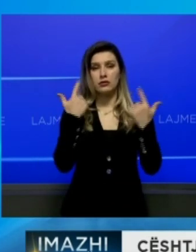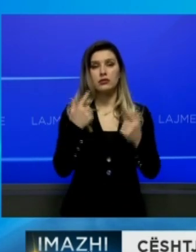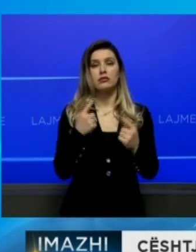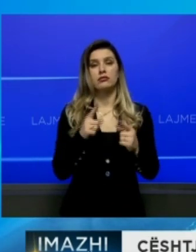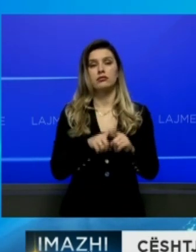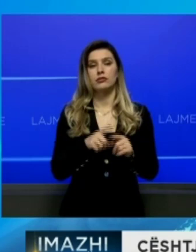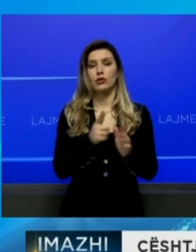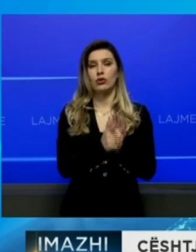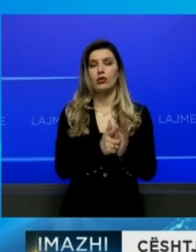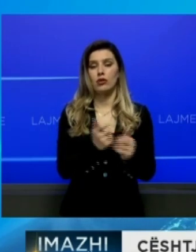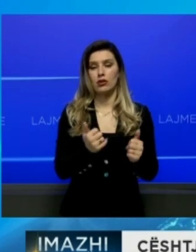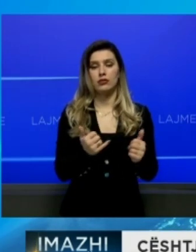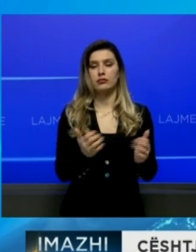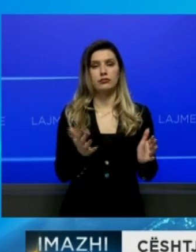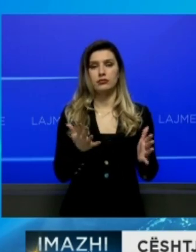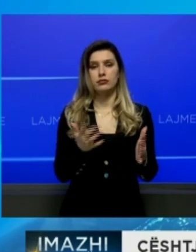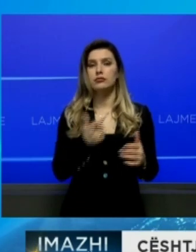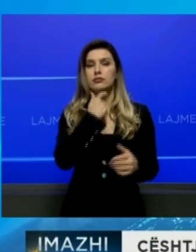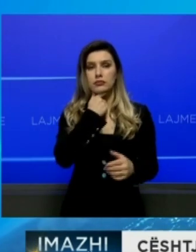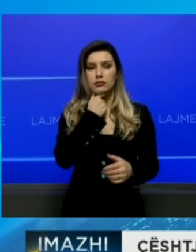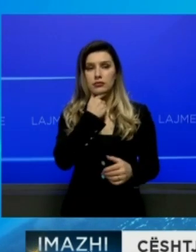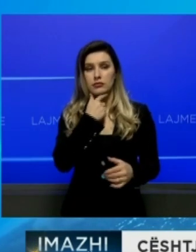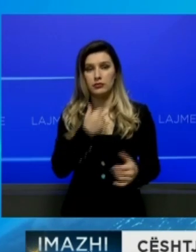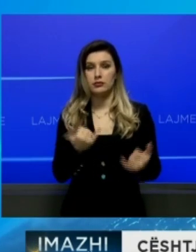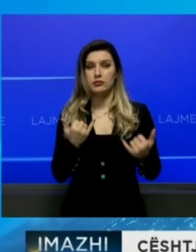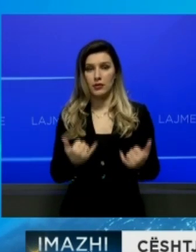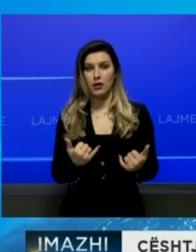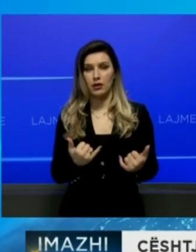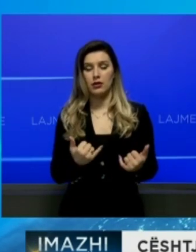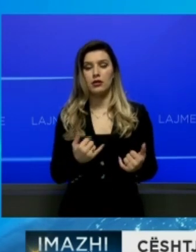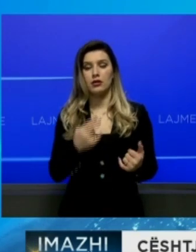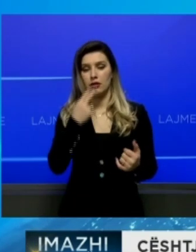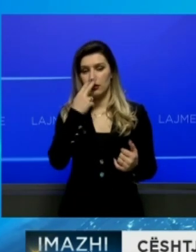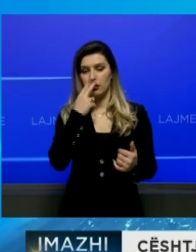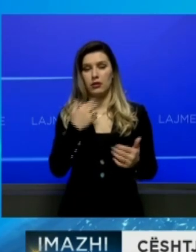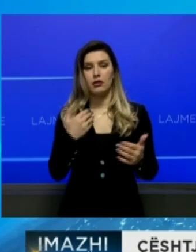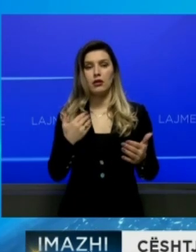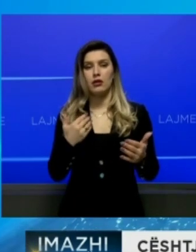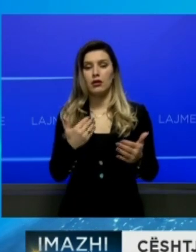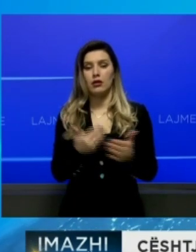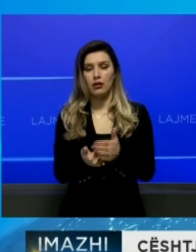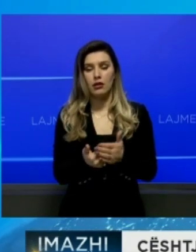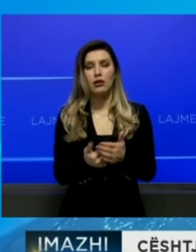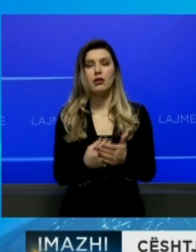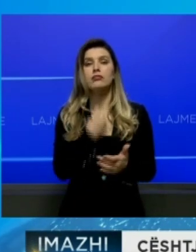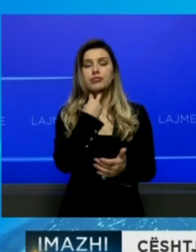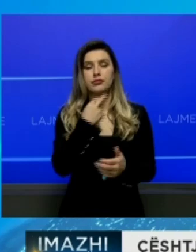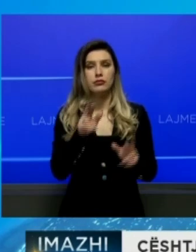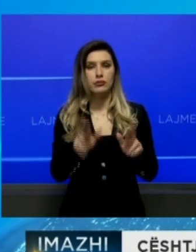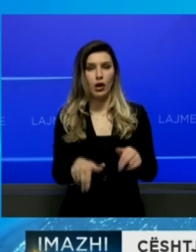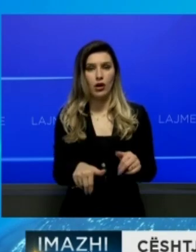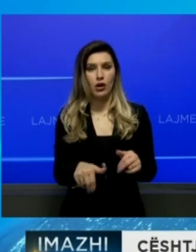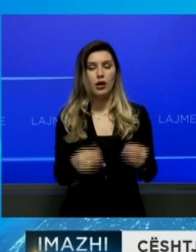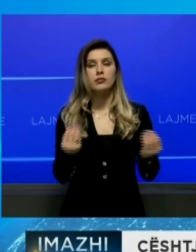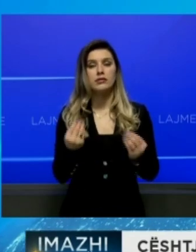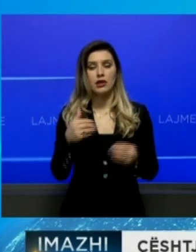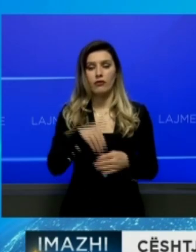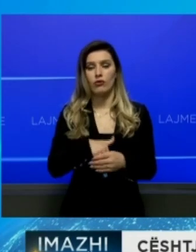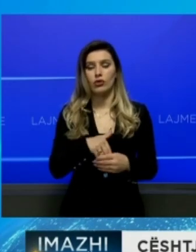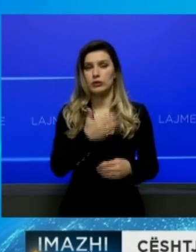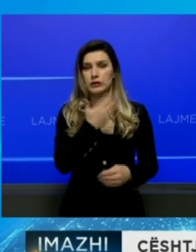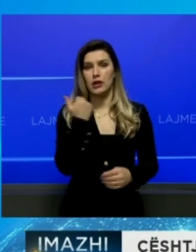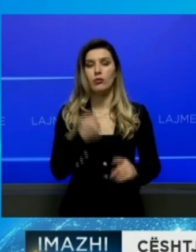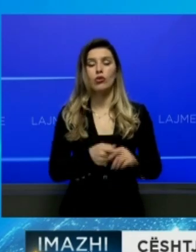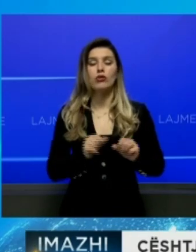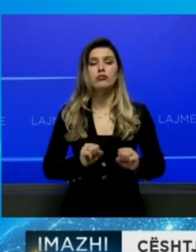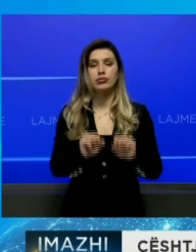gusht. Dhe raksa e herën në gusht për faktin se nuk u votua edhe u